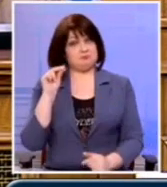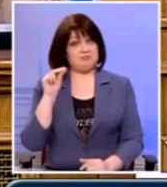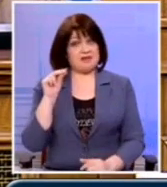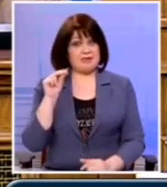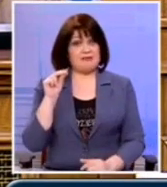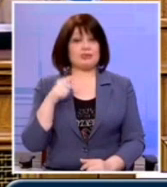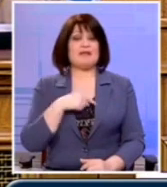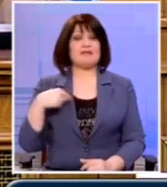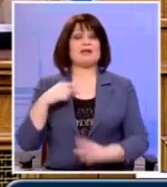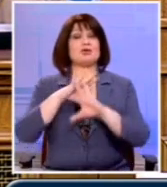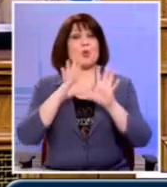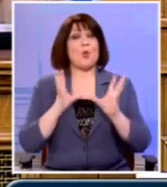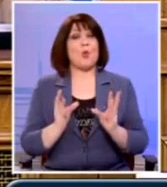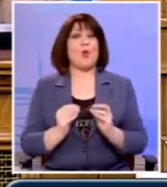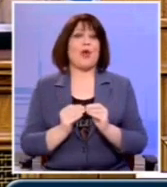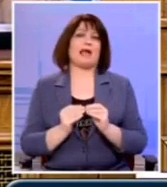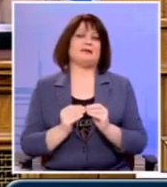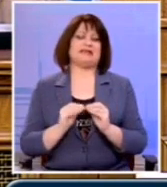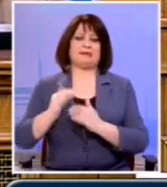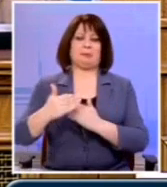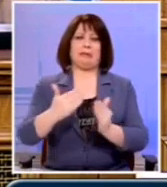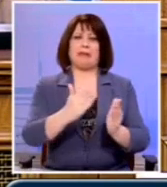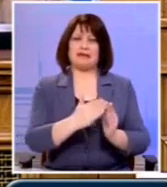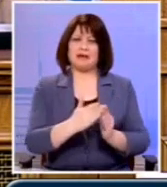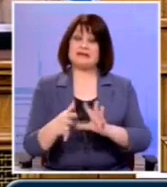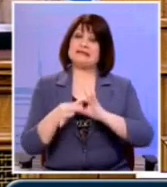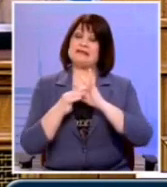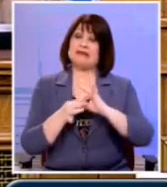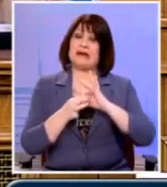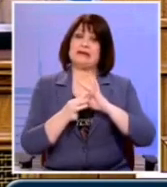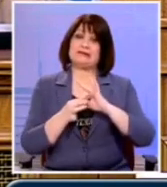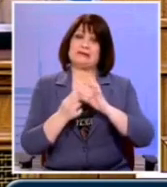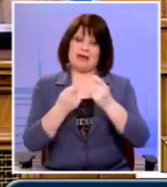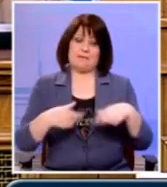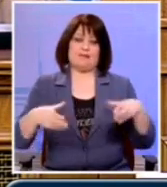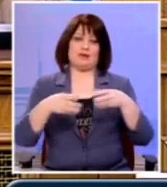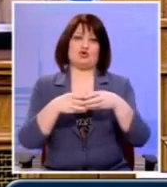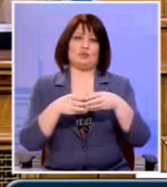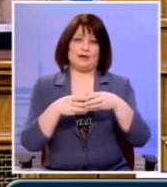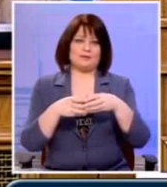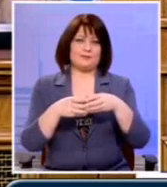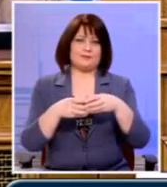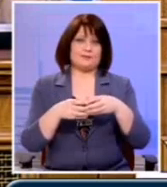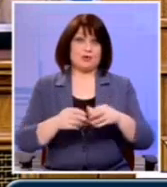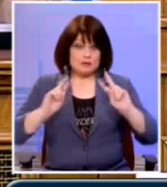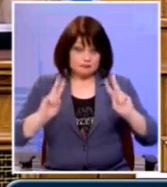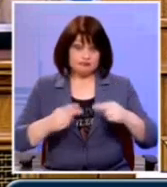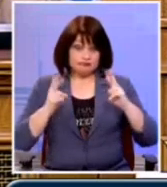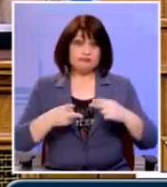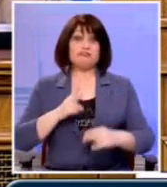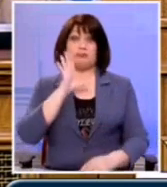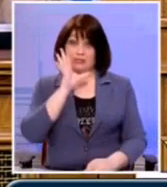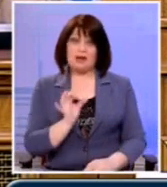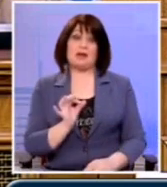οι Διευθυντές όλων των διευθύνσεων, να συνεργαστούν με την Επιτροπή, ώστε να έρθει στο φως